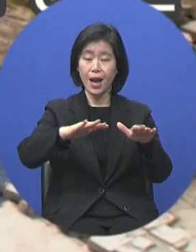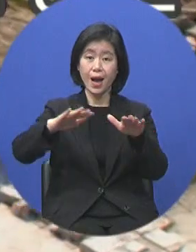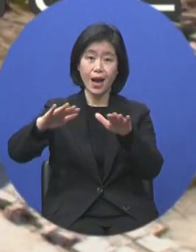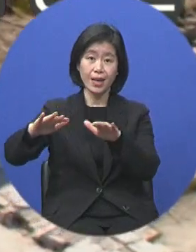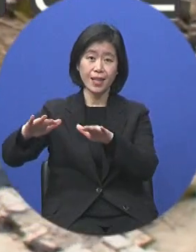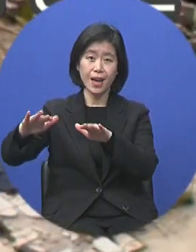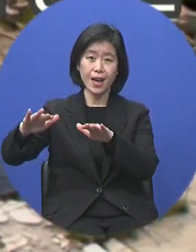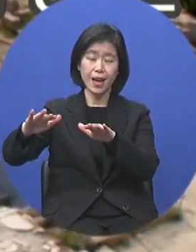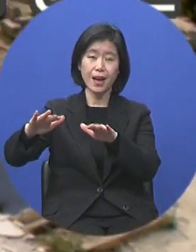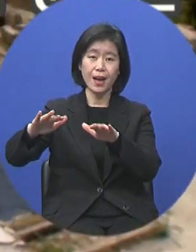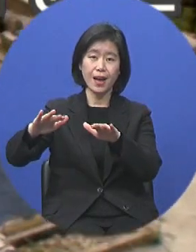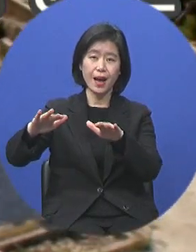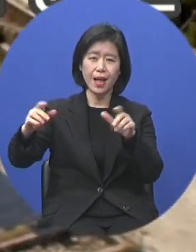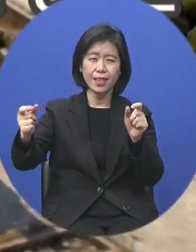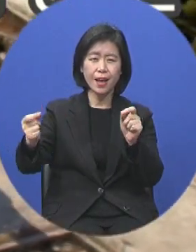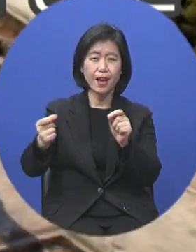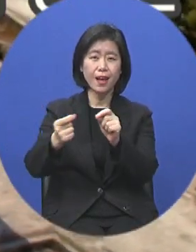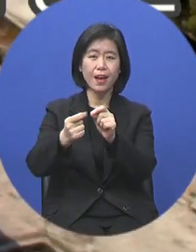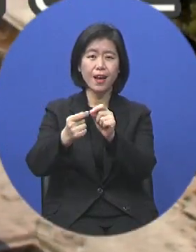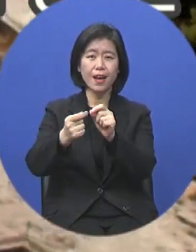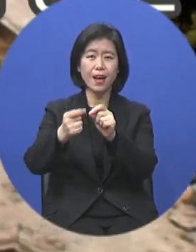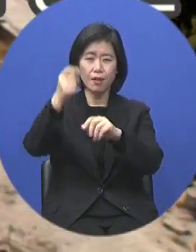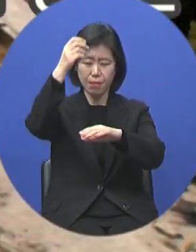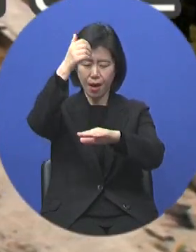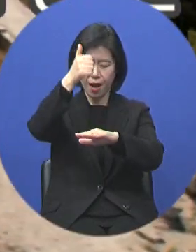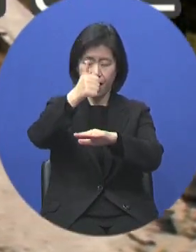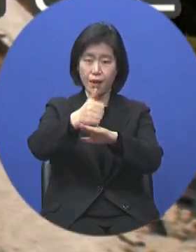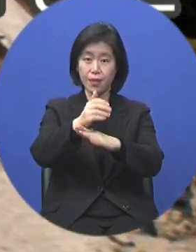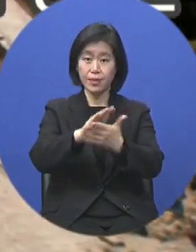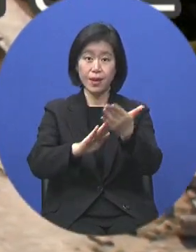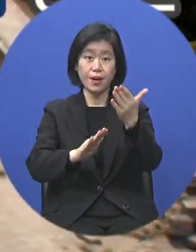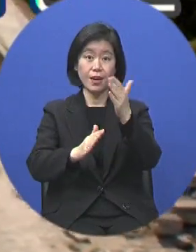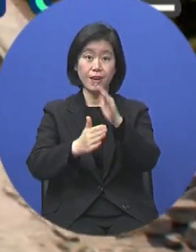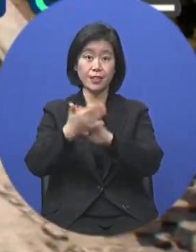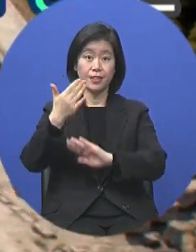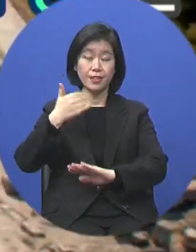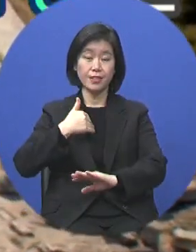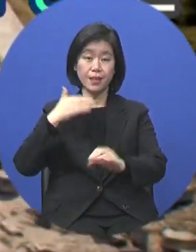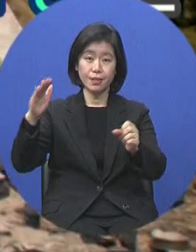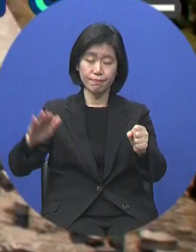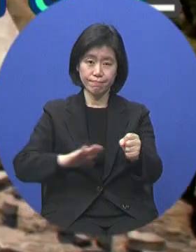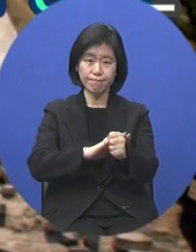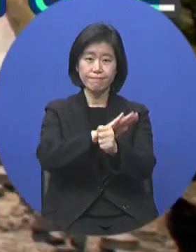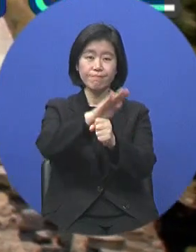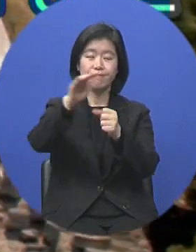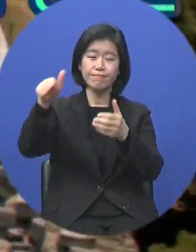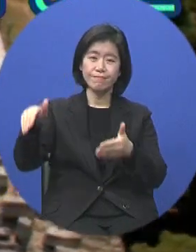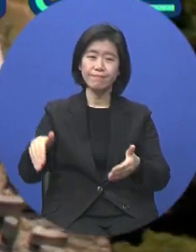끝없는 나의 사랑길